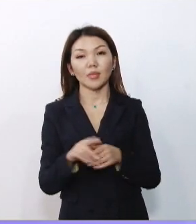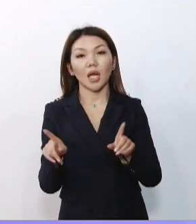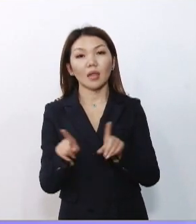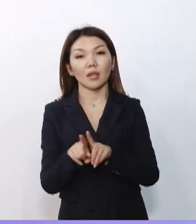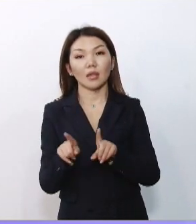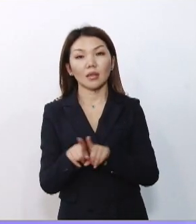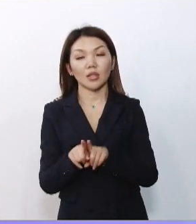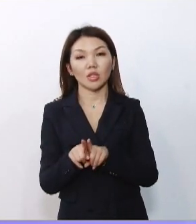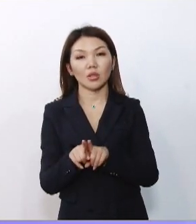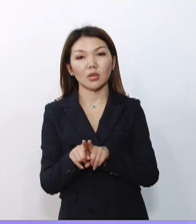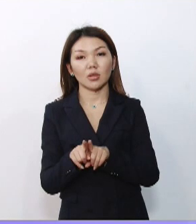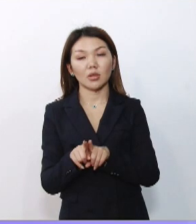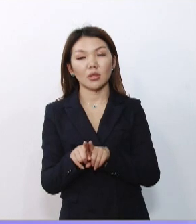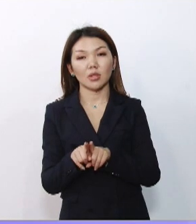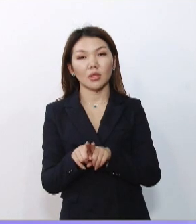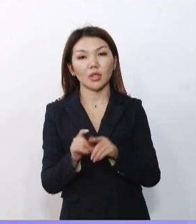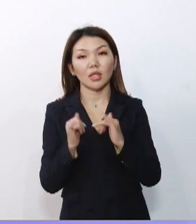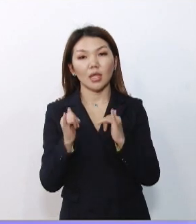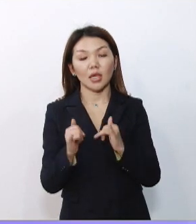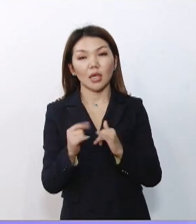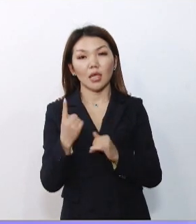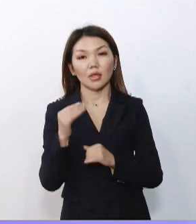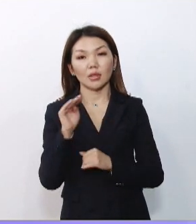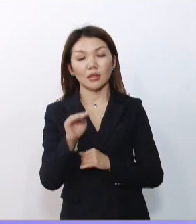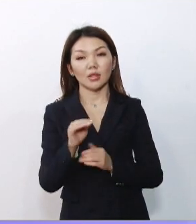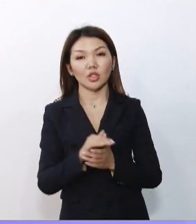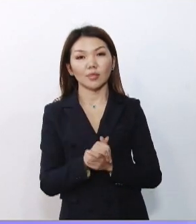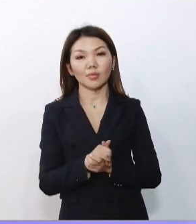Аналогично для тысячи.